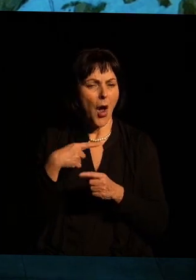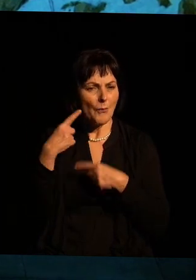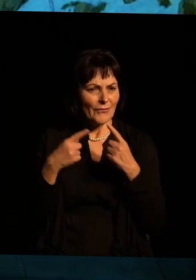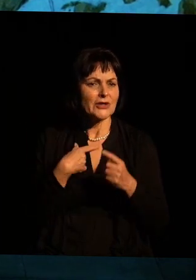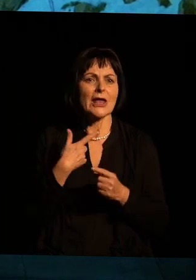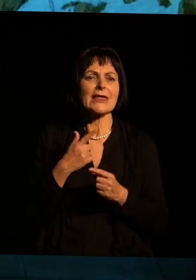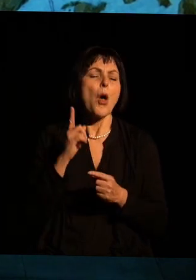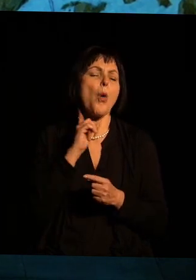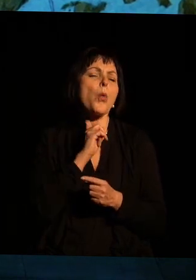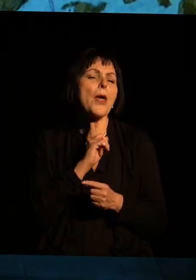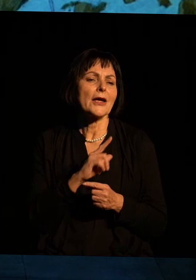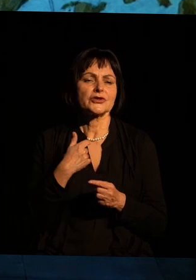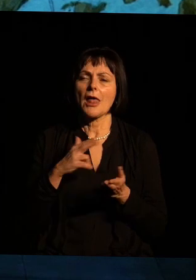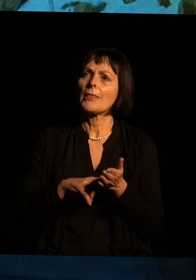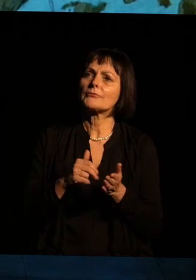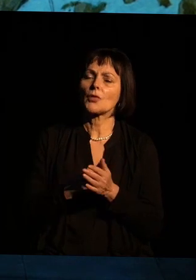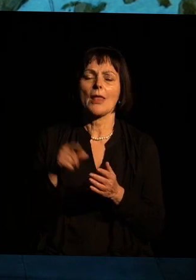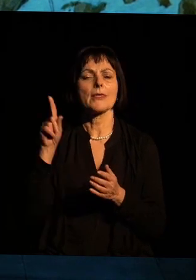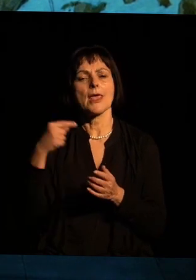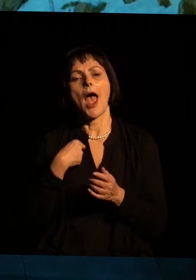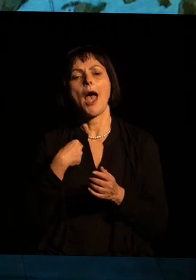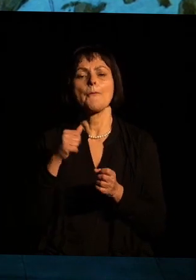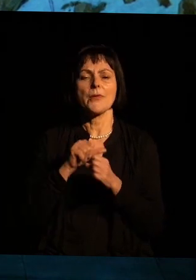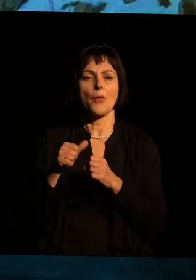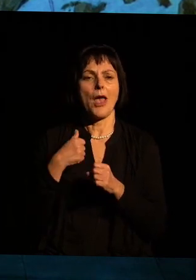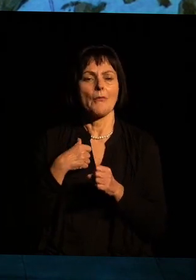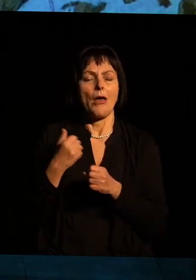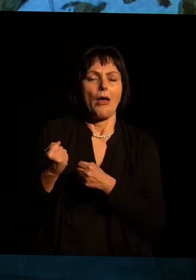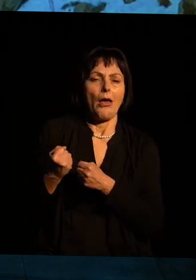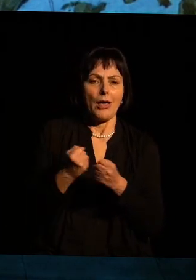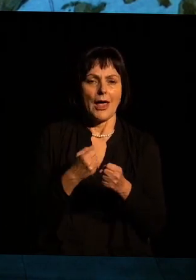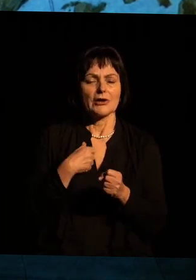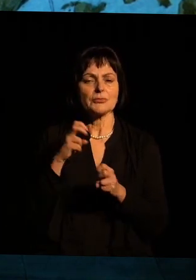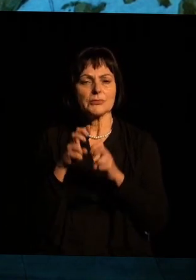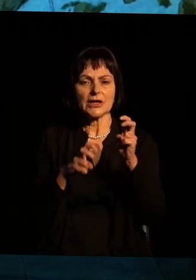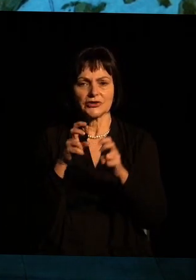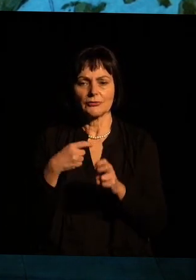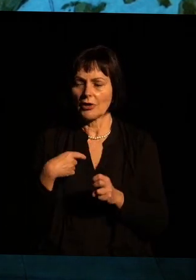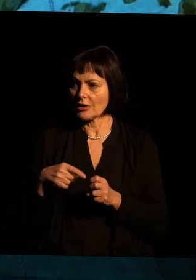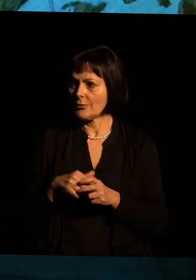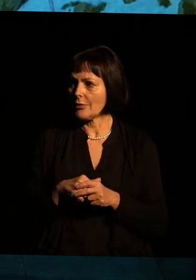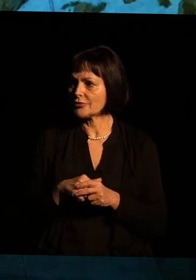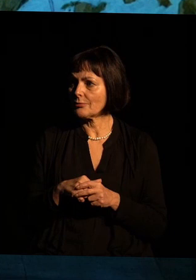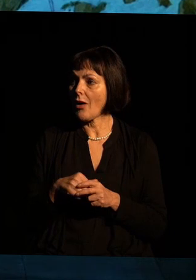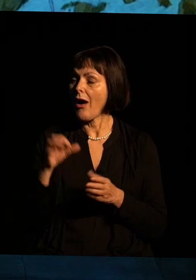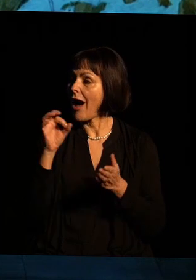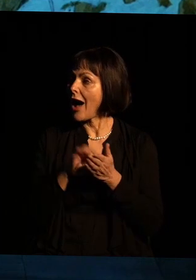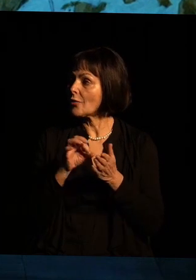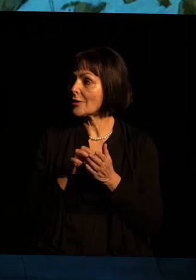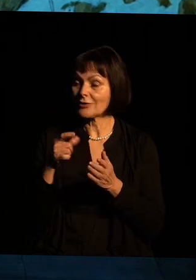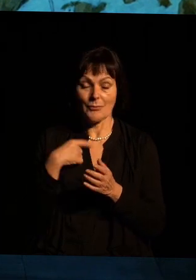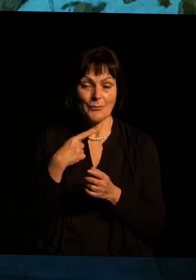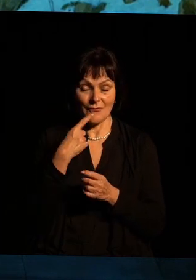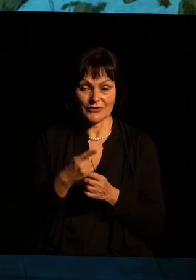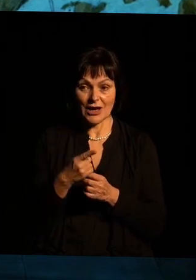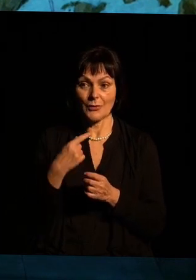nie udajesz, że na przykład ty byłeś tam koniem pociągowym jakiegoś przejścia, którego nie byłeś. No bo akurat tutaj sam